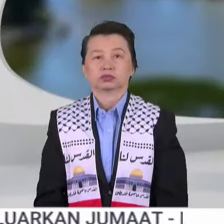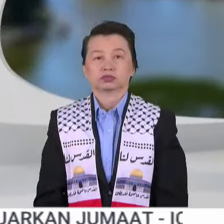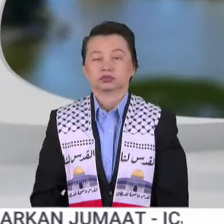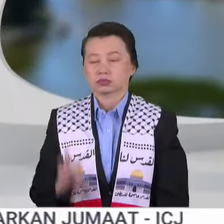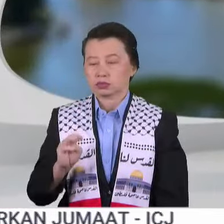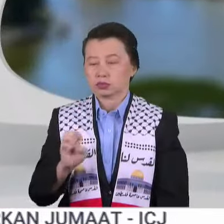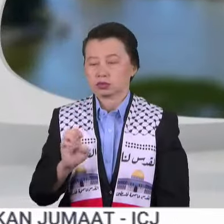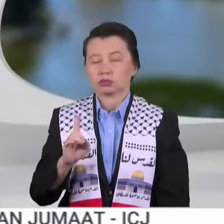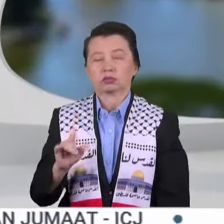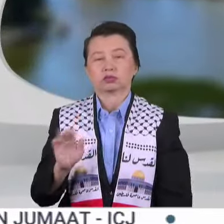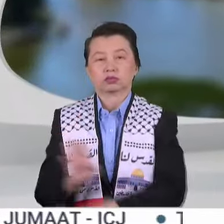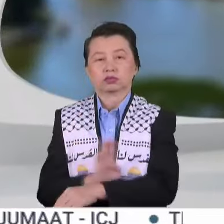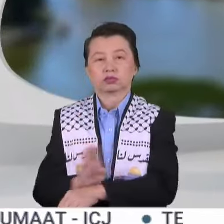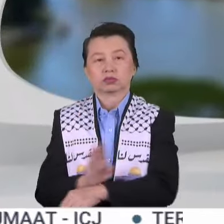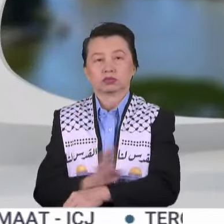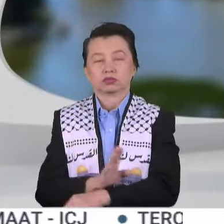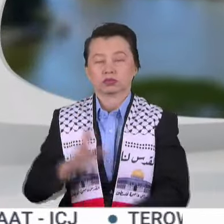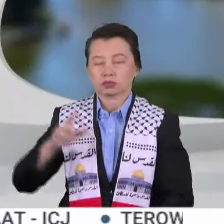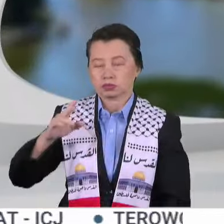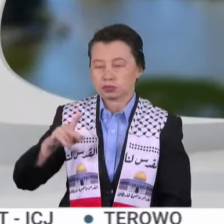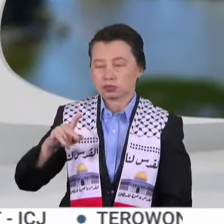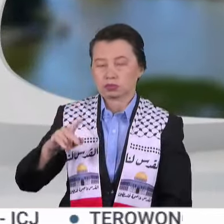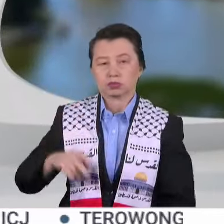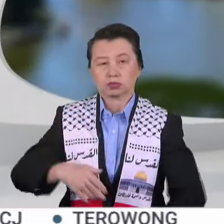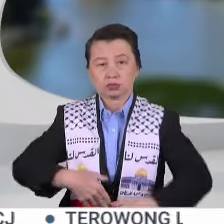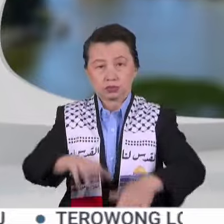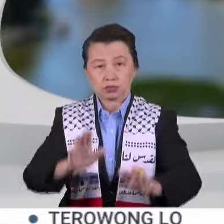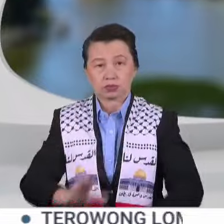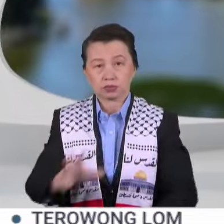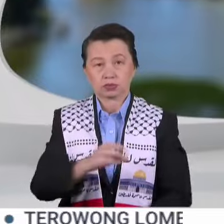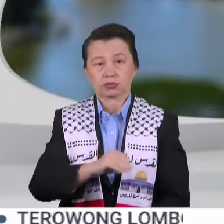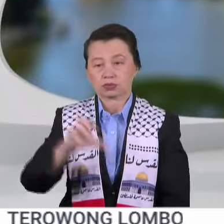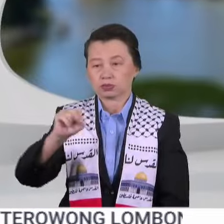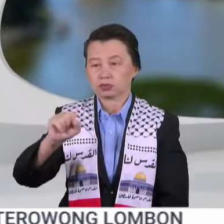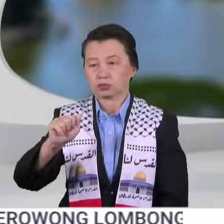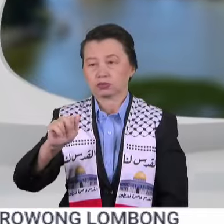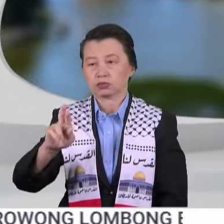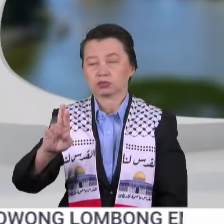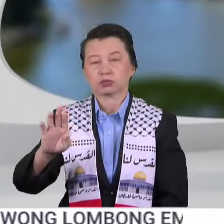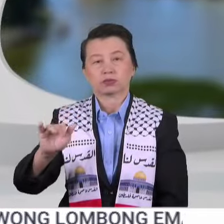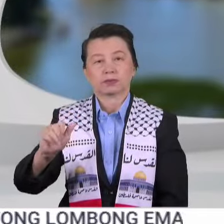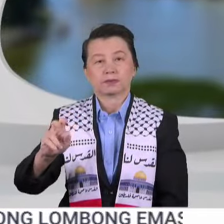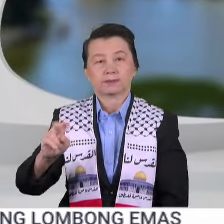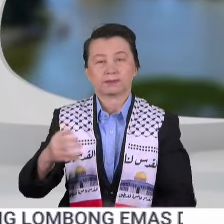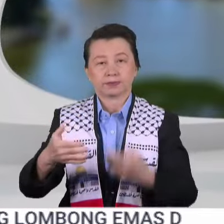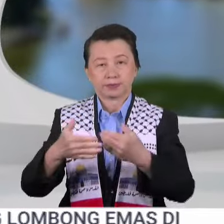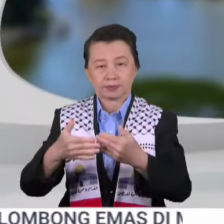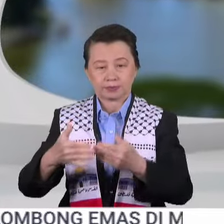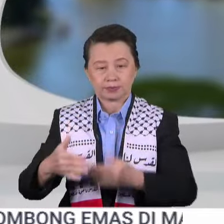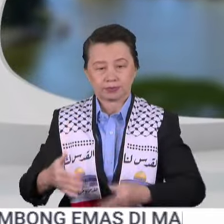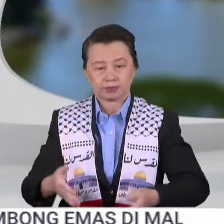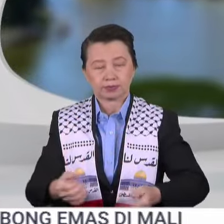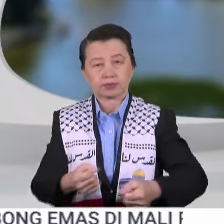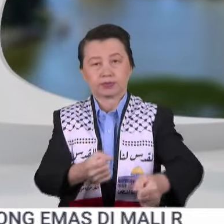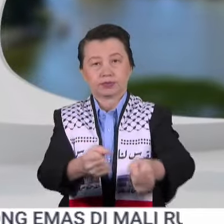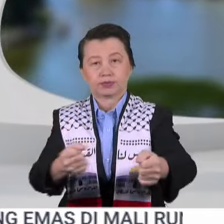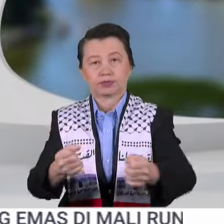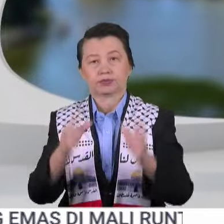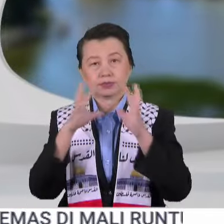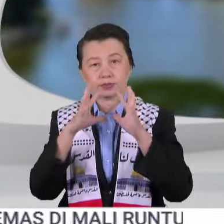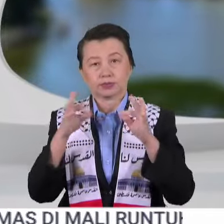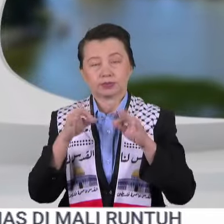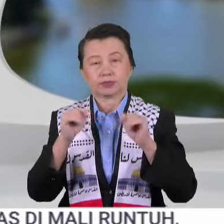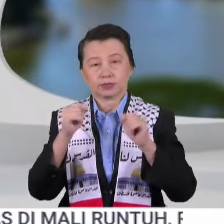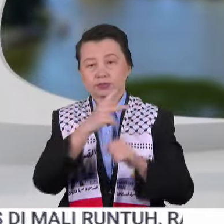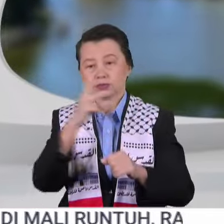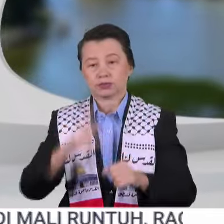Medan Niaga Permaidani Kampung Boyan Gresik dan Surabaya BGS di Tebingan Kuching mampu menjadi satu lagi tarikan